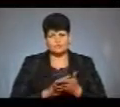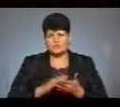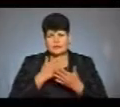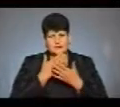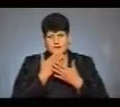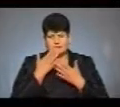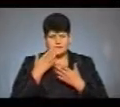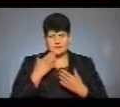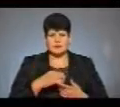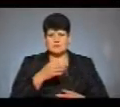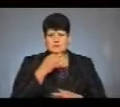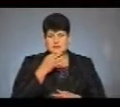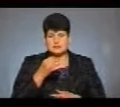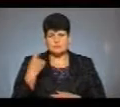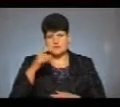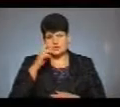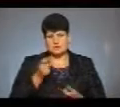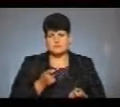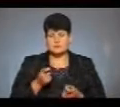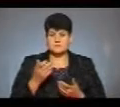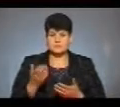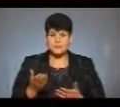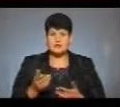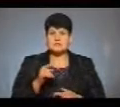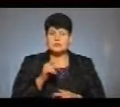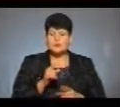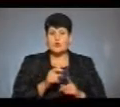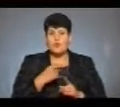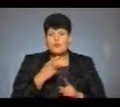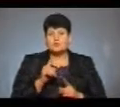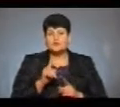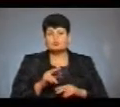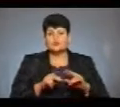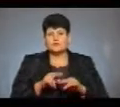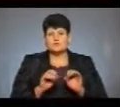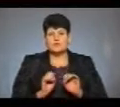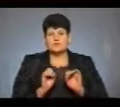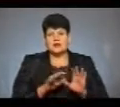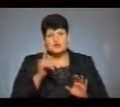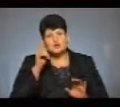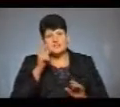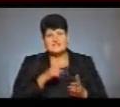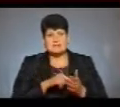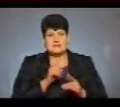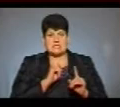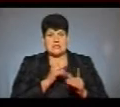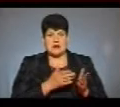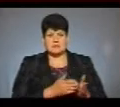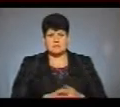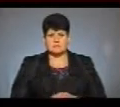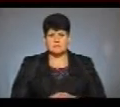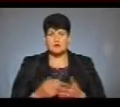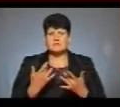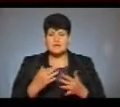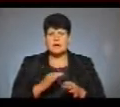капітального будівництва облдержадміністрації Віктор Кузяк. За його словами, будівництво передали Чортківській міській раді. Наскільки проект